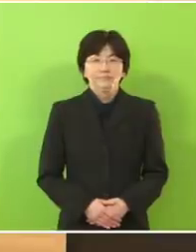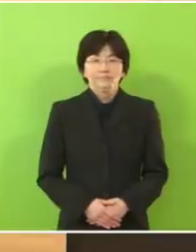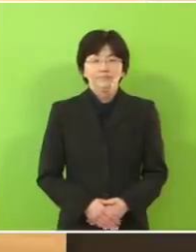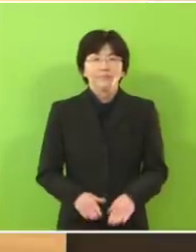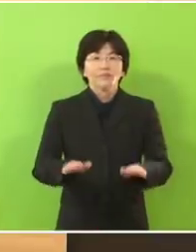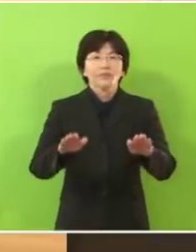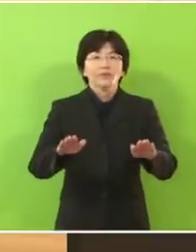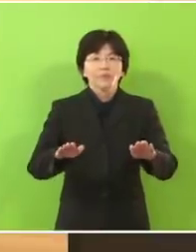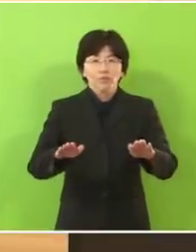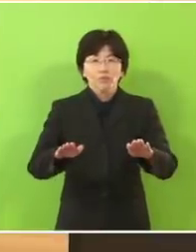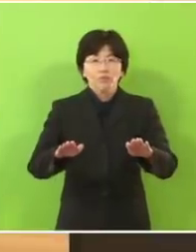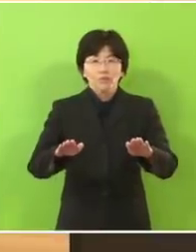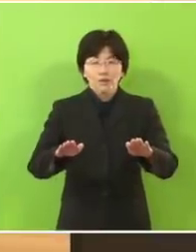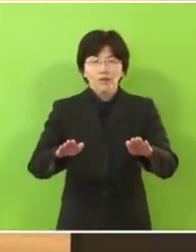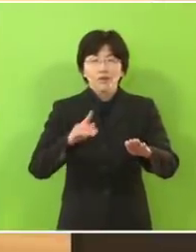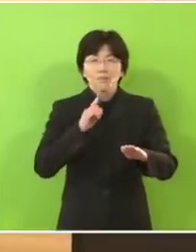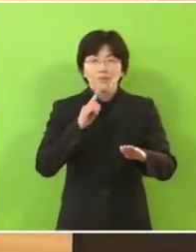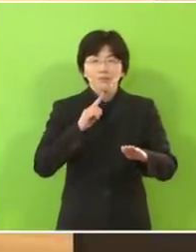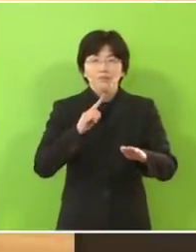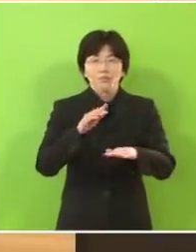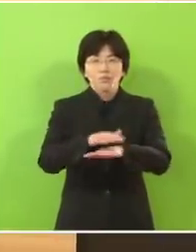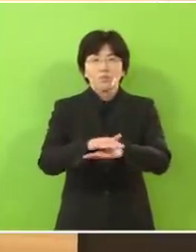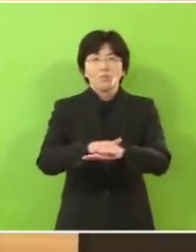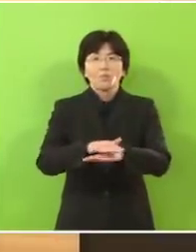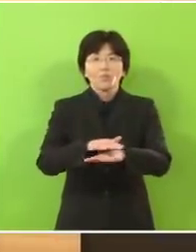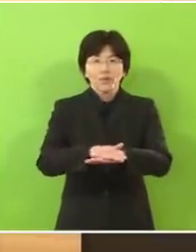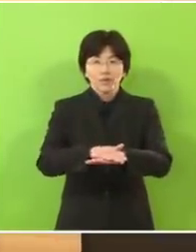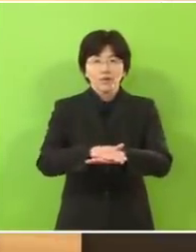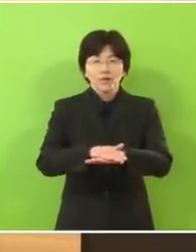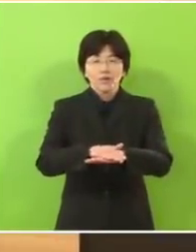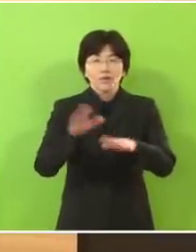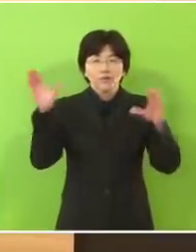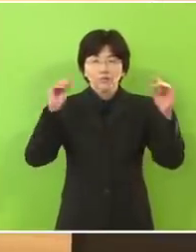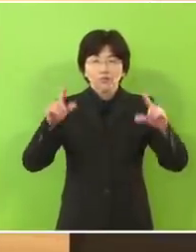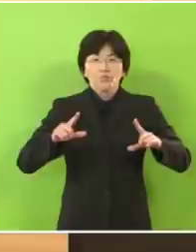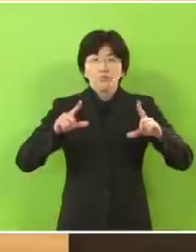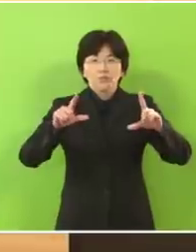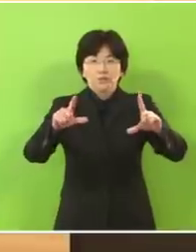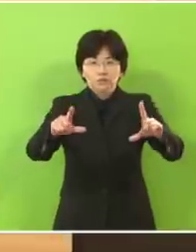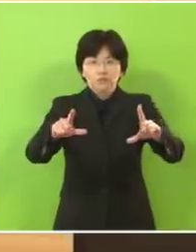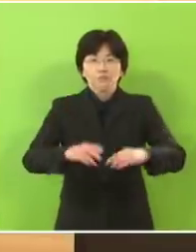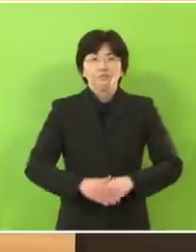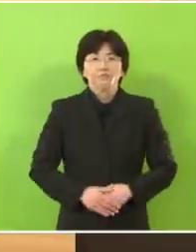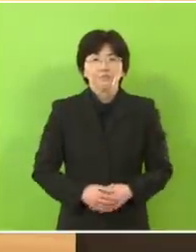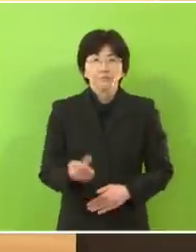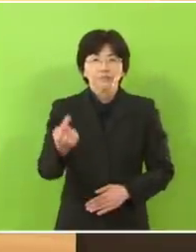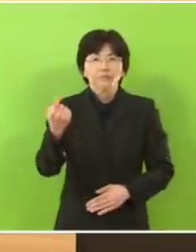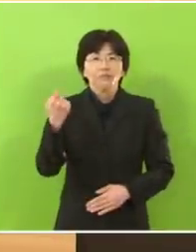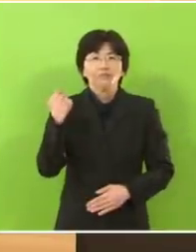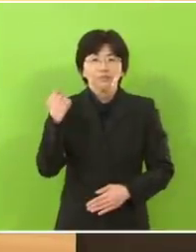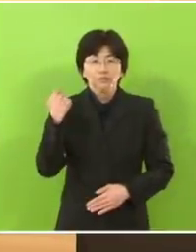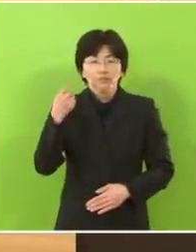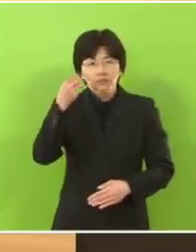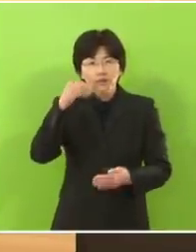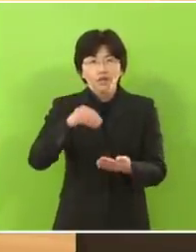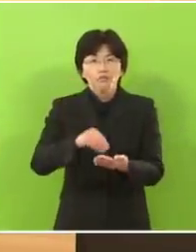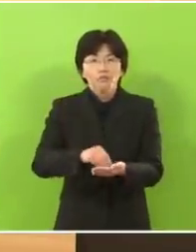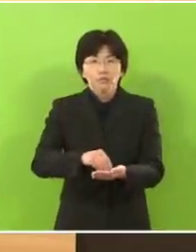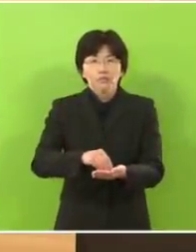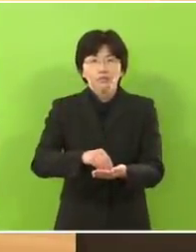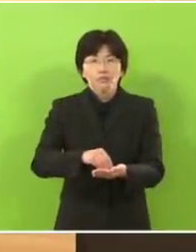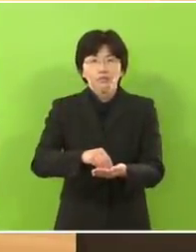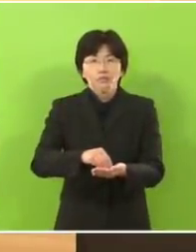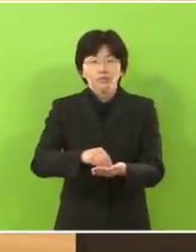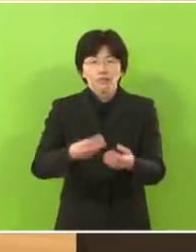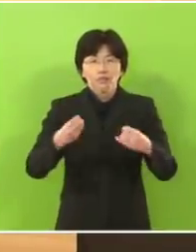今日はの収録メッセージという形で情報をお届けします昨日確認された